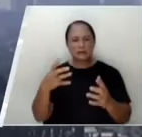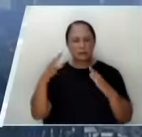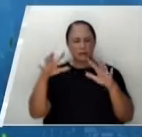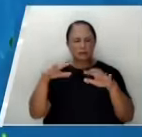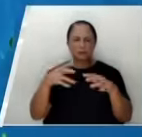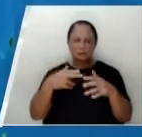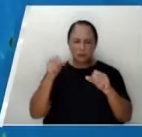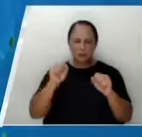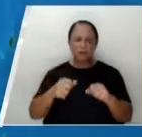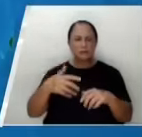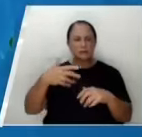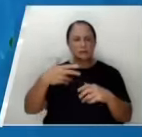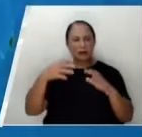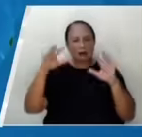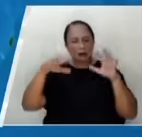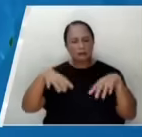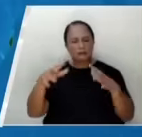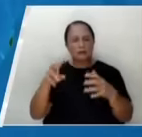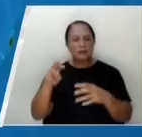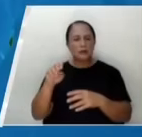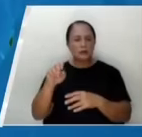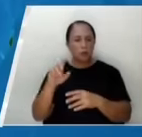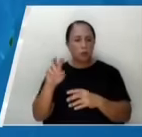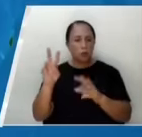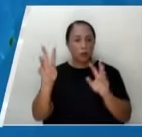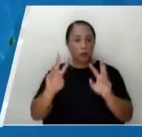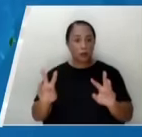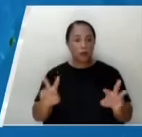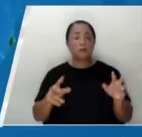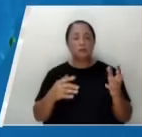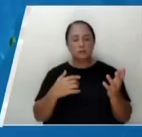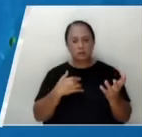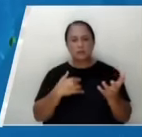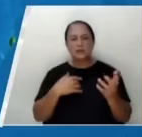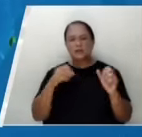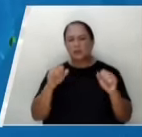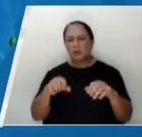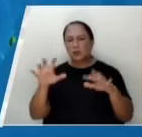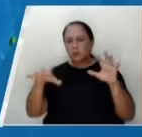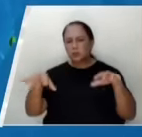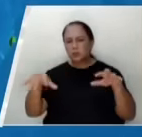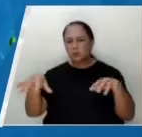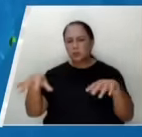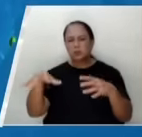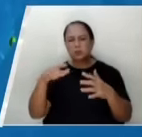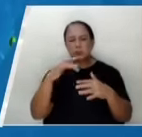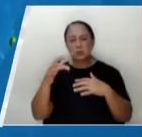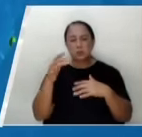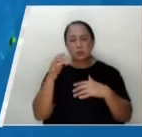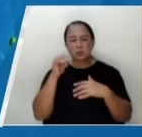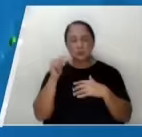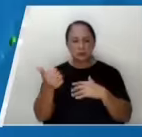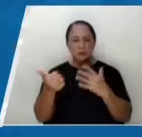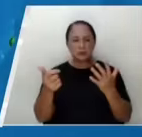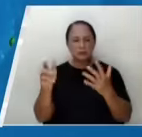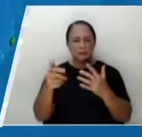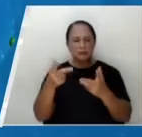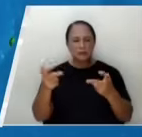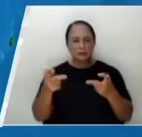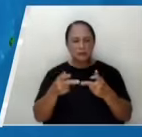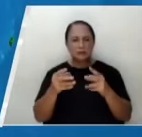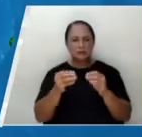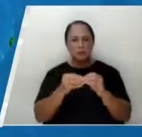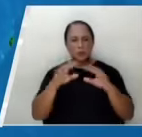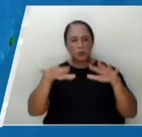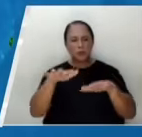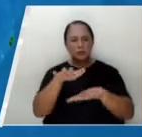Base sa datos ng Metro Weather, umaga pa lang bukas may mga kalat-kalat na ulan na rin sa ilang lugar. Pero mas marami nang uulanin sa hapon